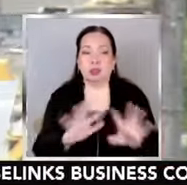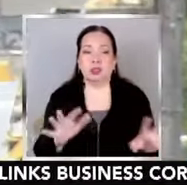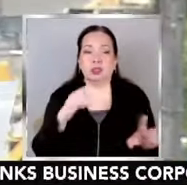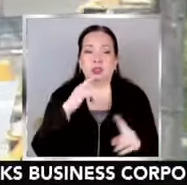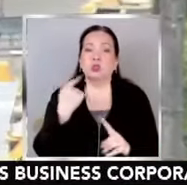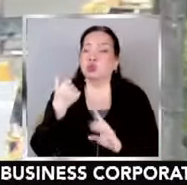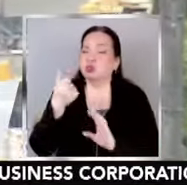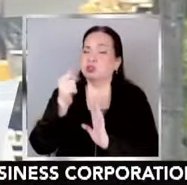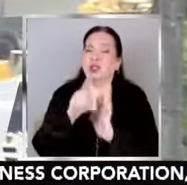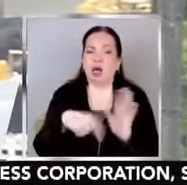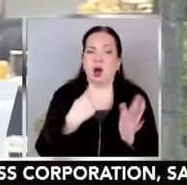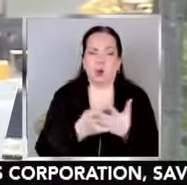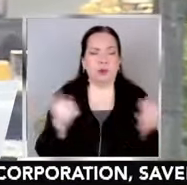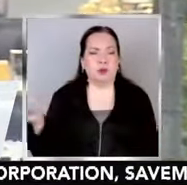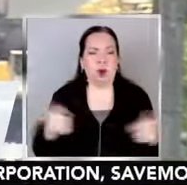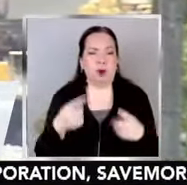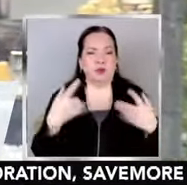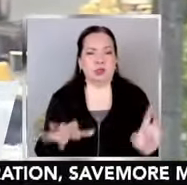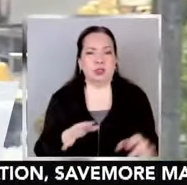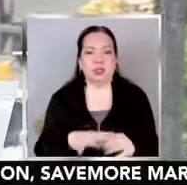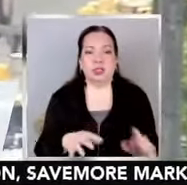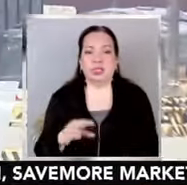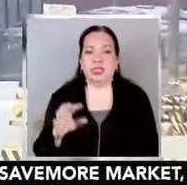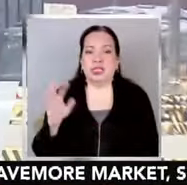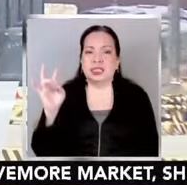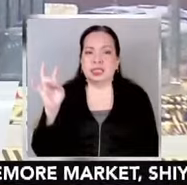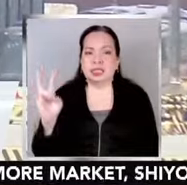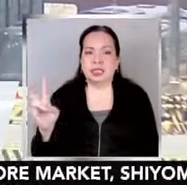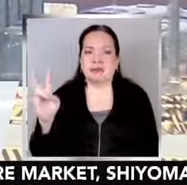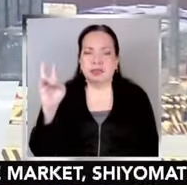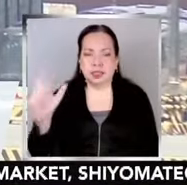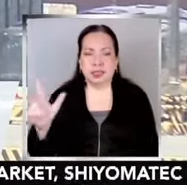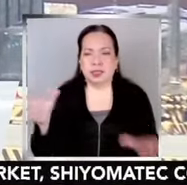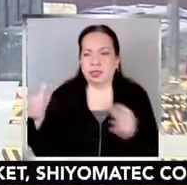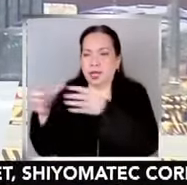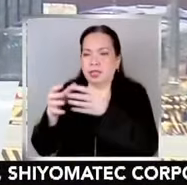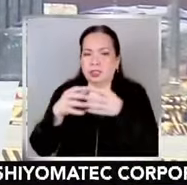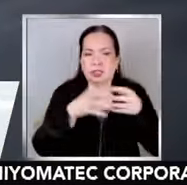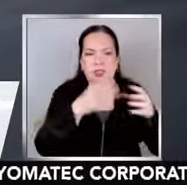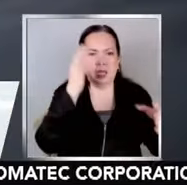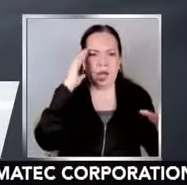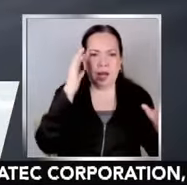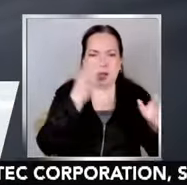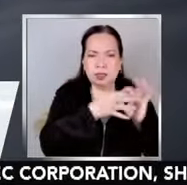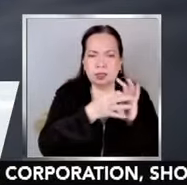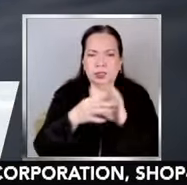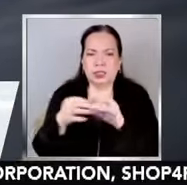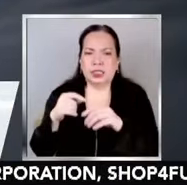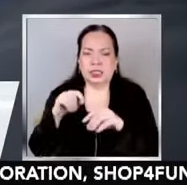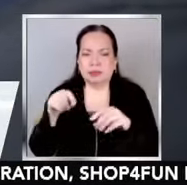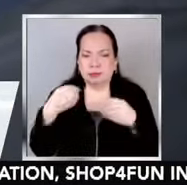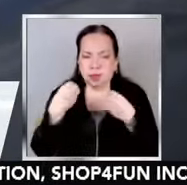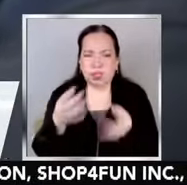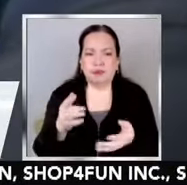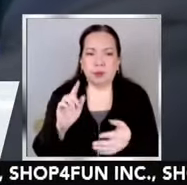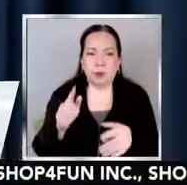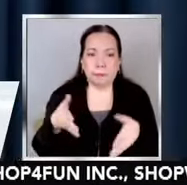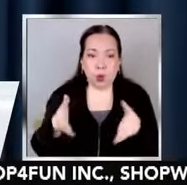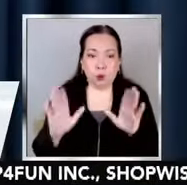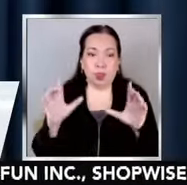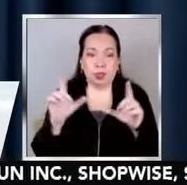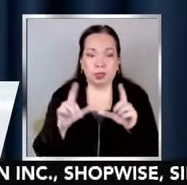lang. 73 ahensya raw kasi ang may kinalaman sa pag-i-issue ng mga permit. Kaya ang utos daw ng